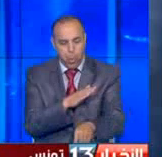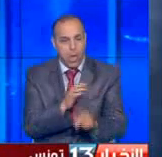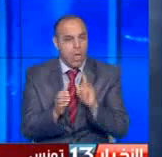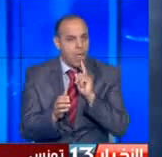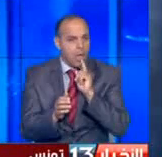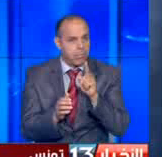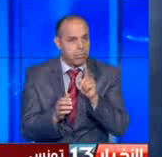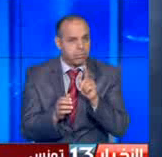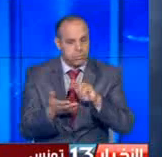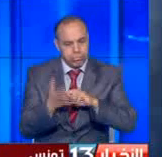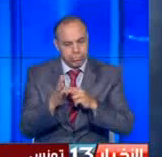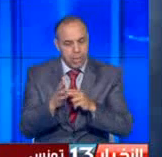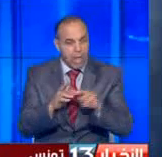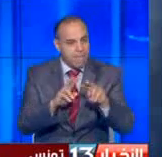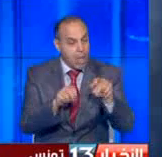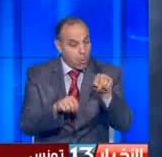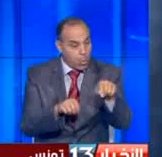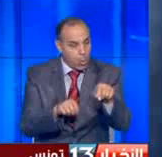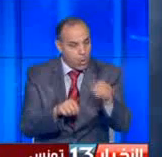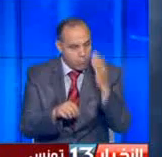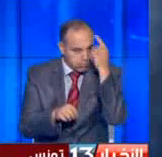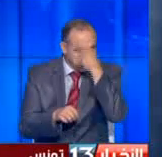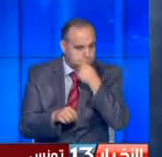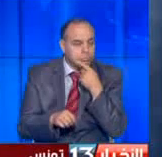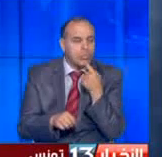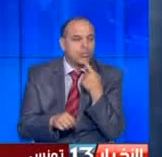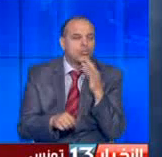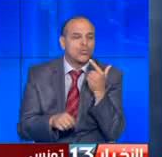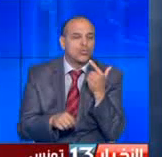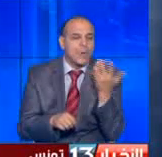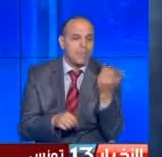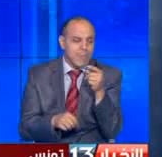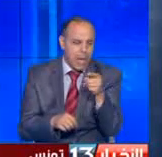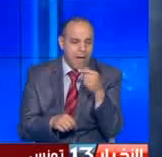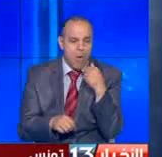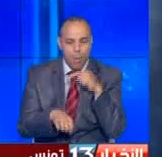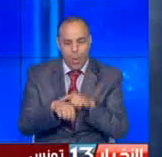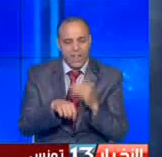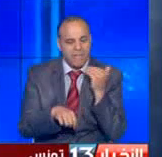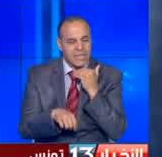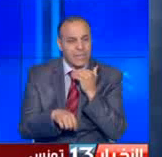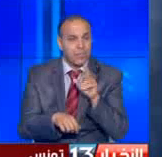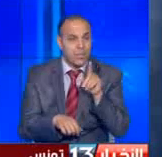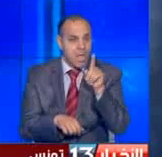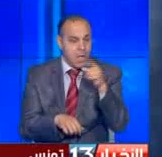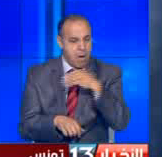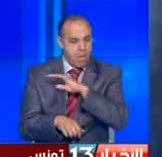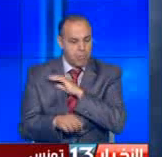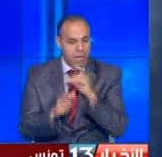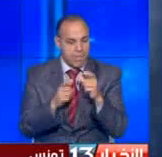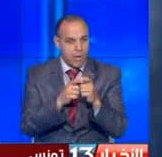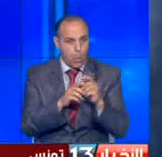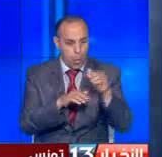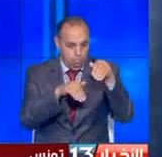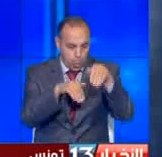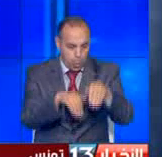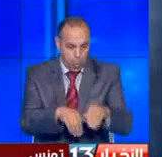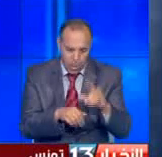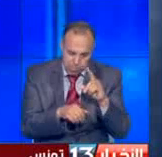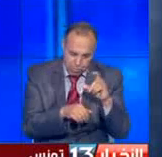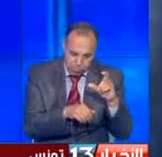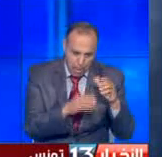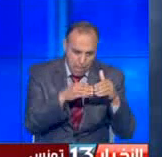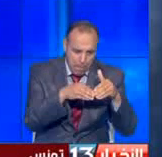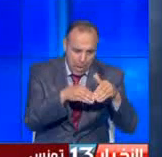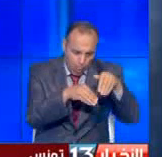تسخير الفنيه اللازمه للتعرف على هويات اصحابها في اسرع الاجال وتكليف فريق لاخذ صور اللقاء